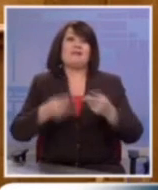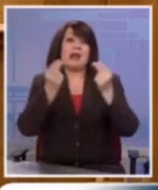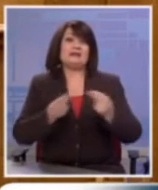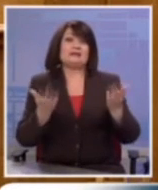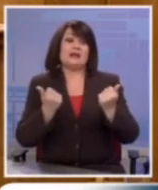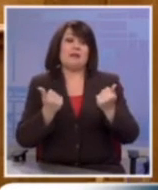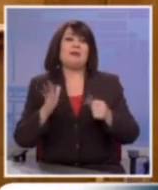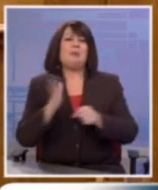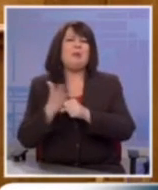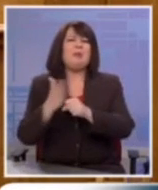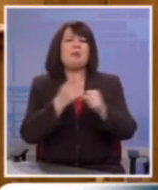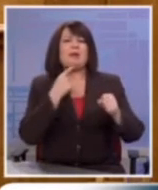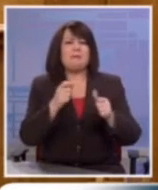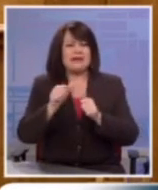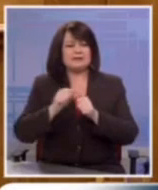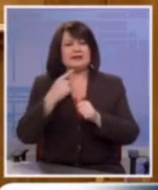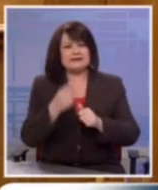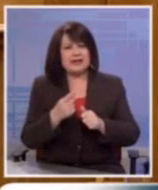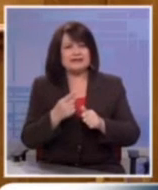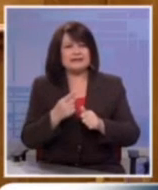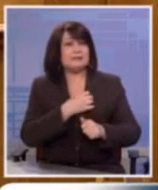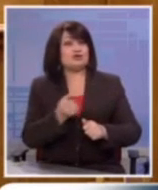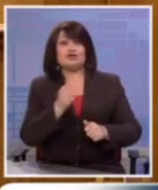όσα καταστροφολογείτε επί τόσους μήνες, δεν σας